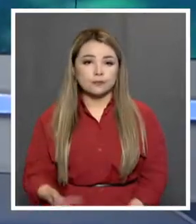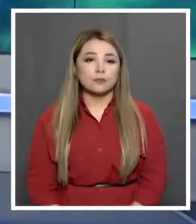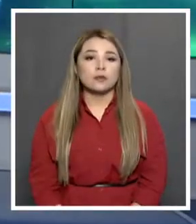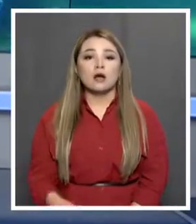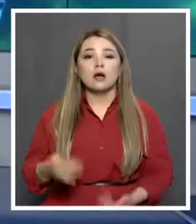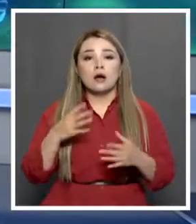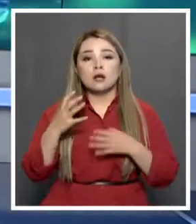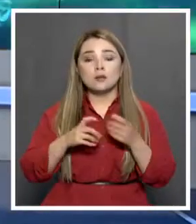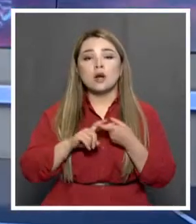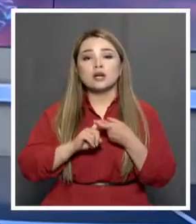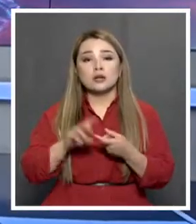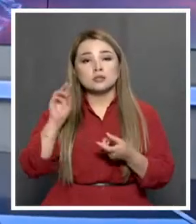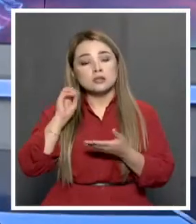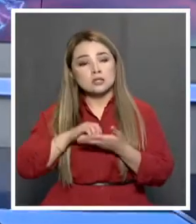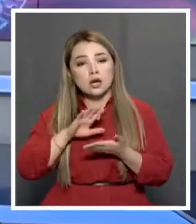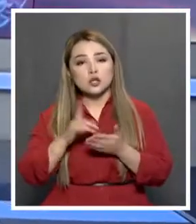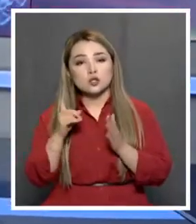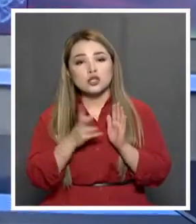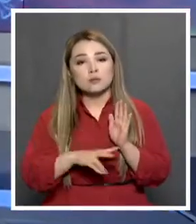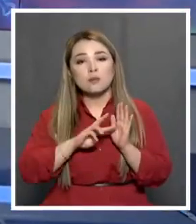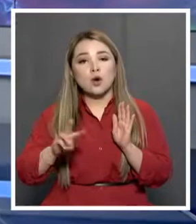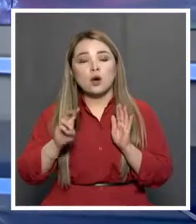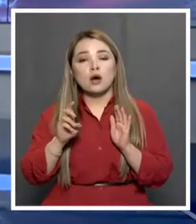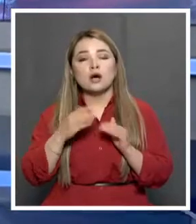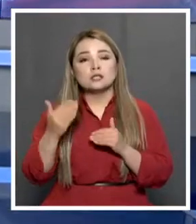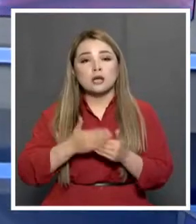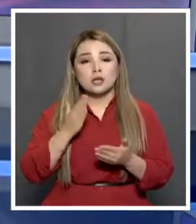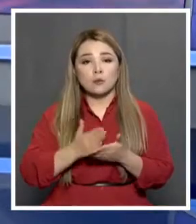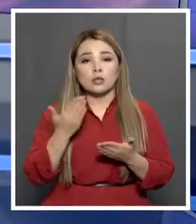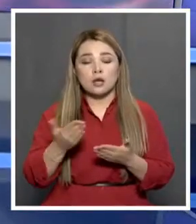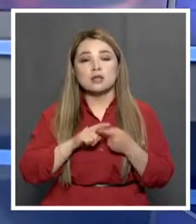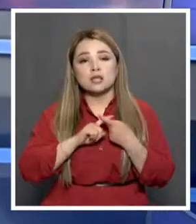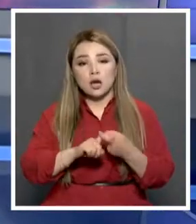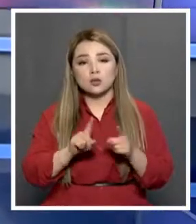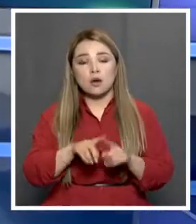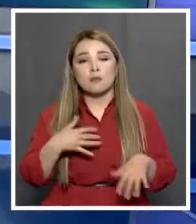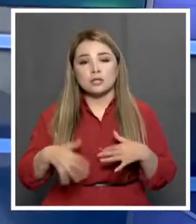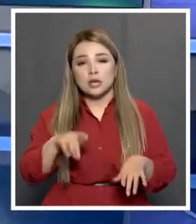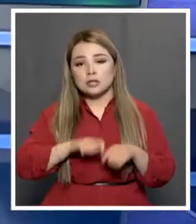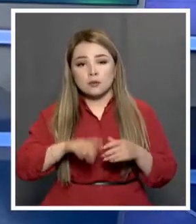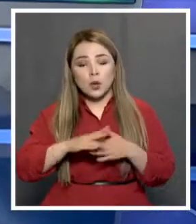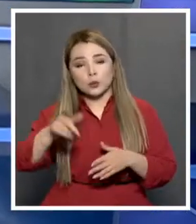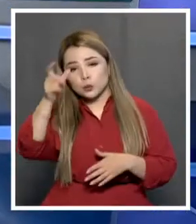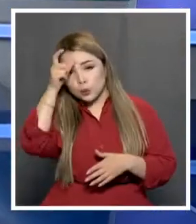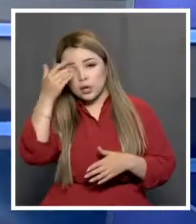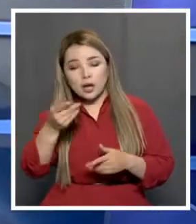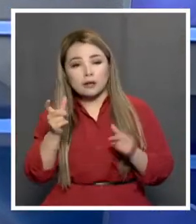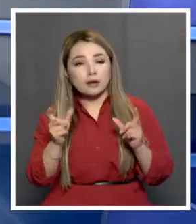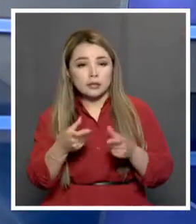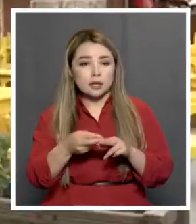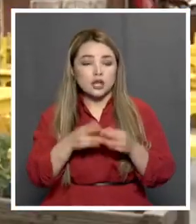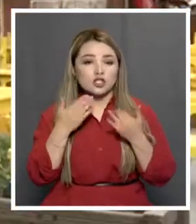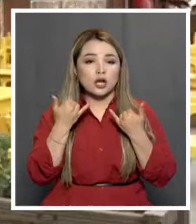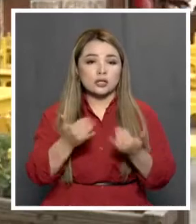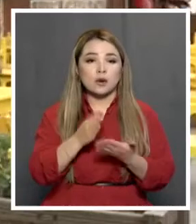әлемде коронавирус жұқтырғандар саны 170 миллионнан асты. Кей елдерде індеттің таралуы бәсеңдеген. Түркияда карантин талаптары жеңілдетіліп